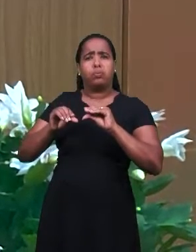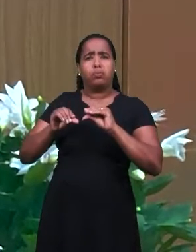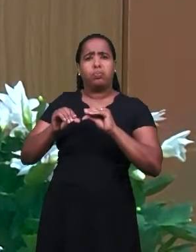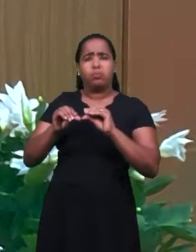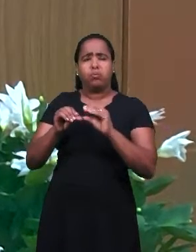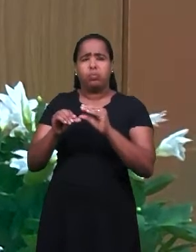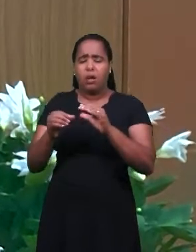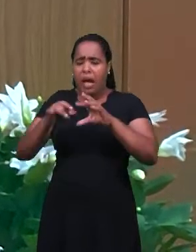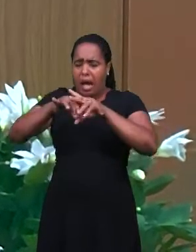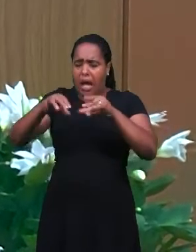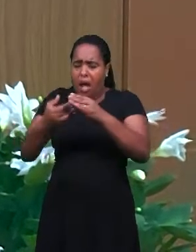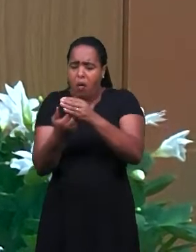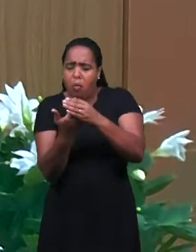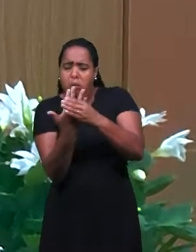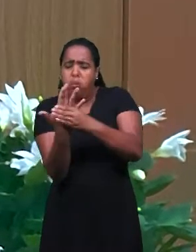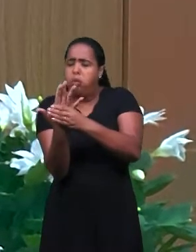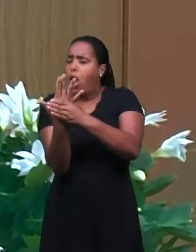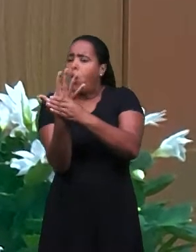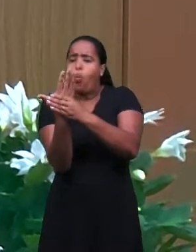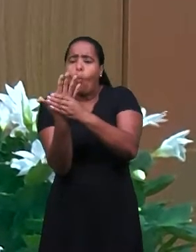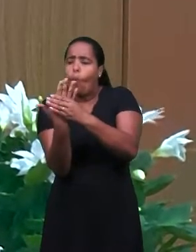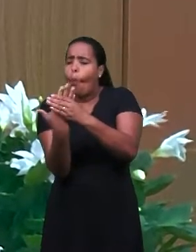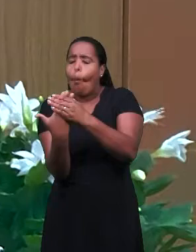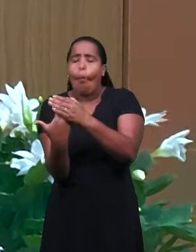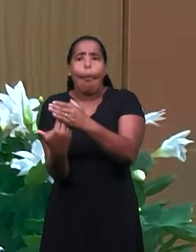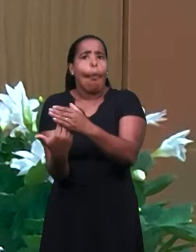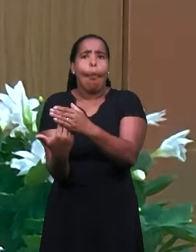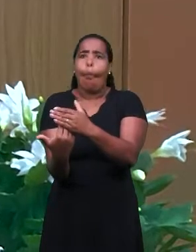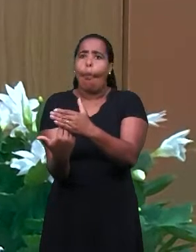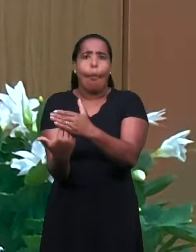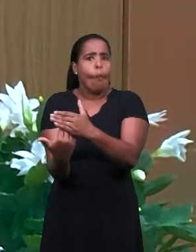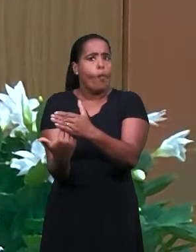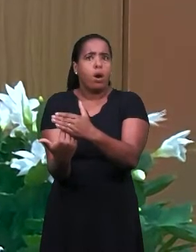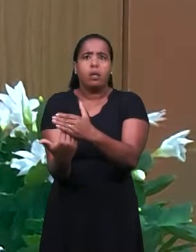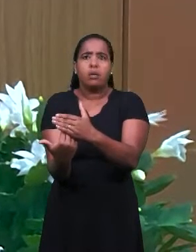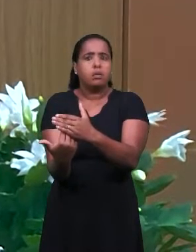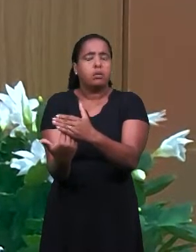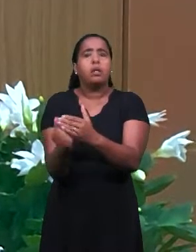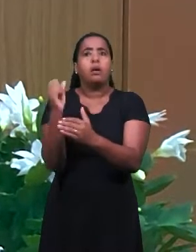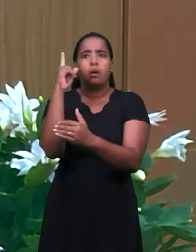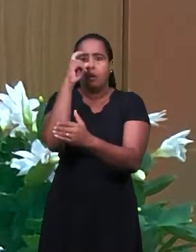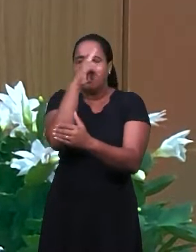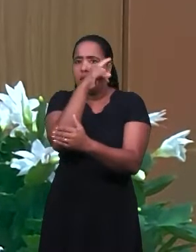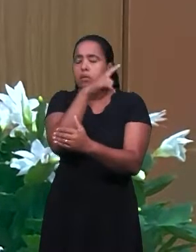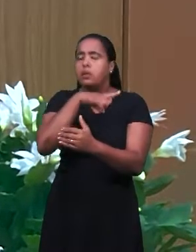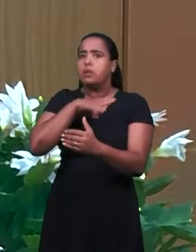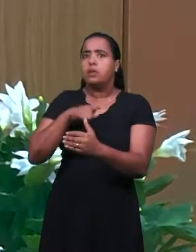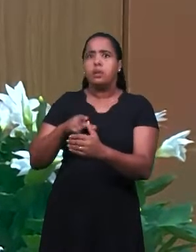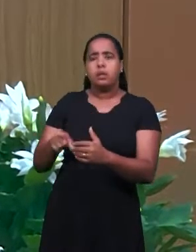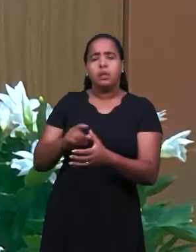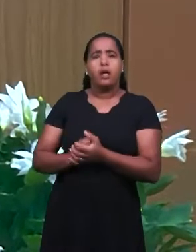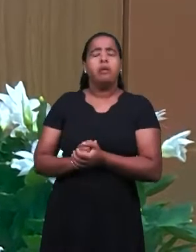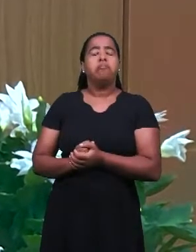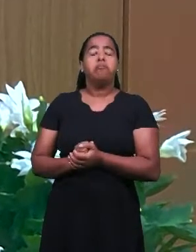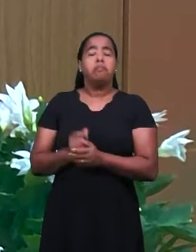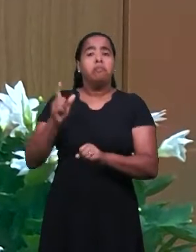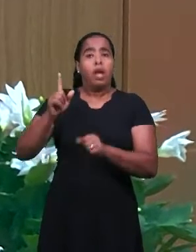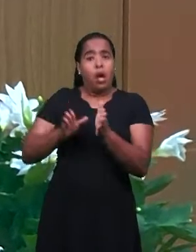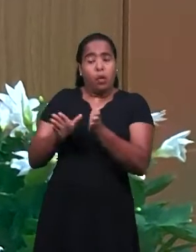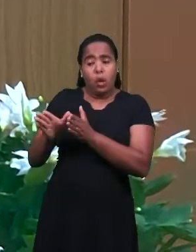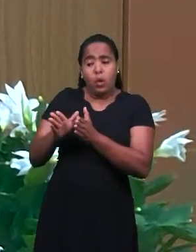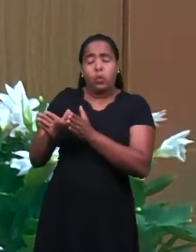Земля не родила нормально для них. Итак, это были большие трудности, и он